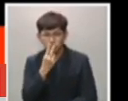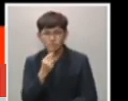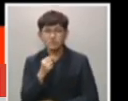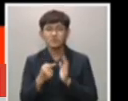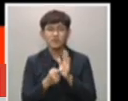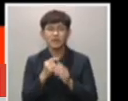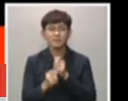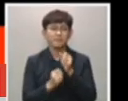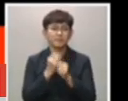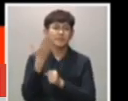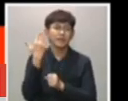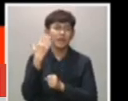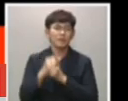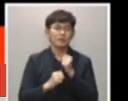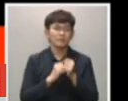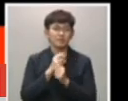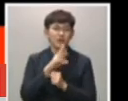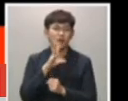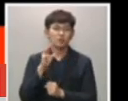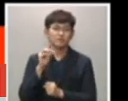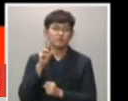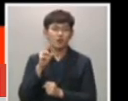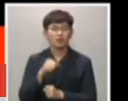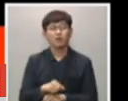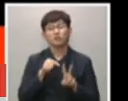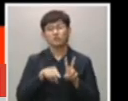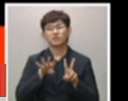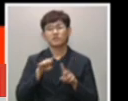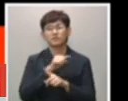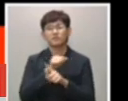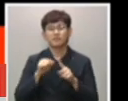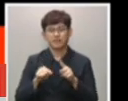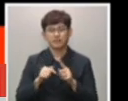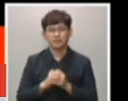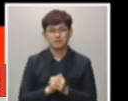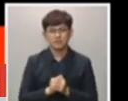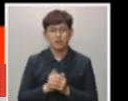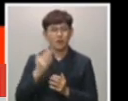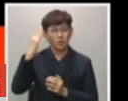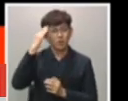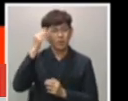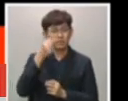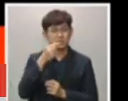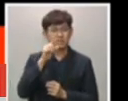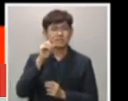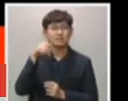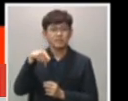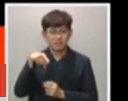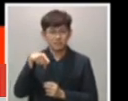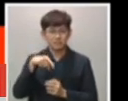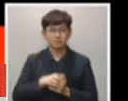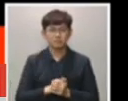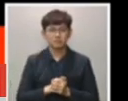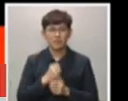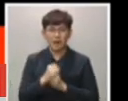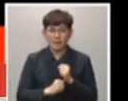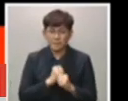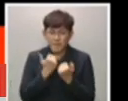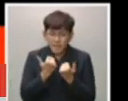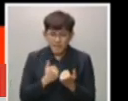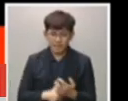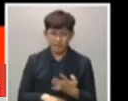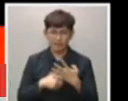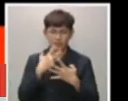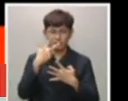แล้วปี2562ปิดบัญชีที่ 2.4% การเติบโตของ GDP ปีนี้ไตรมาสแรกอยู่